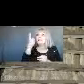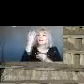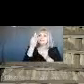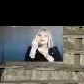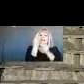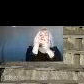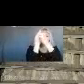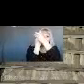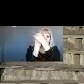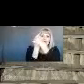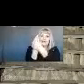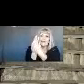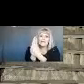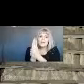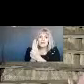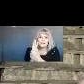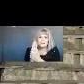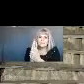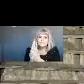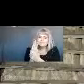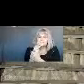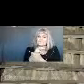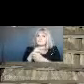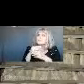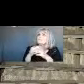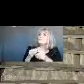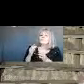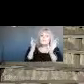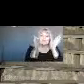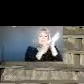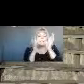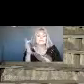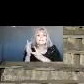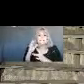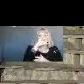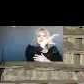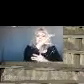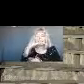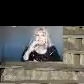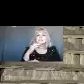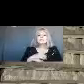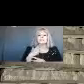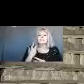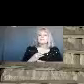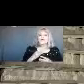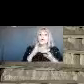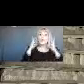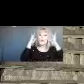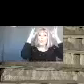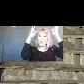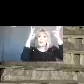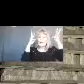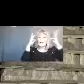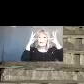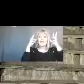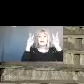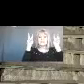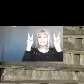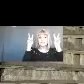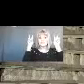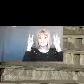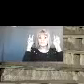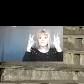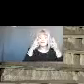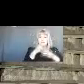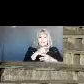nie. Here in Christus is Jesus se koninklike titels, want dis wie hy is. En dit was die boodskap van